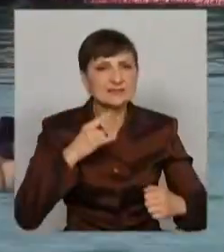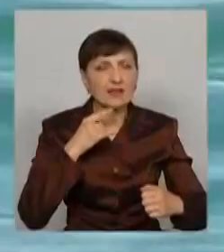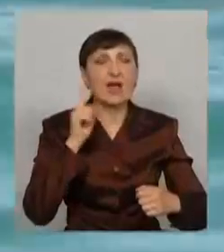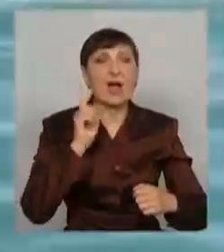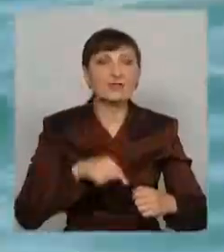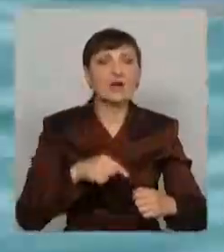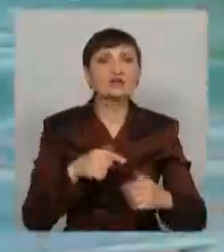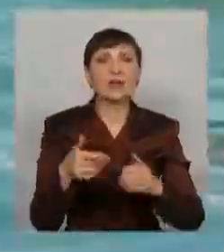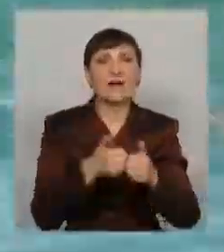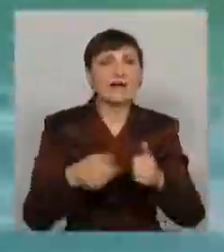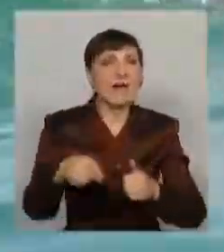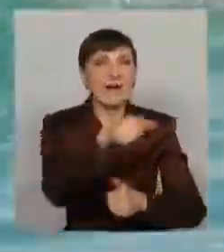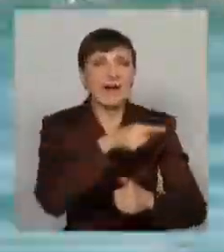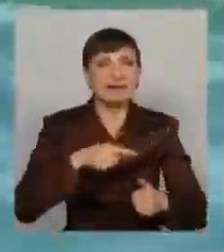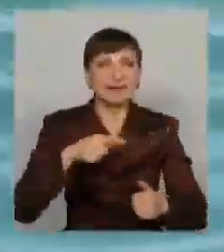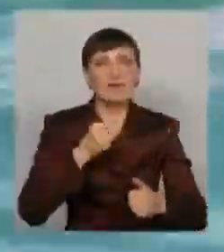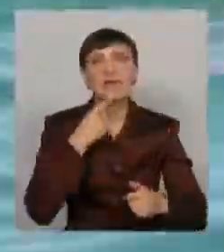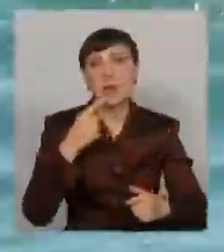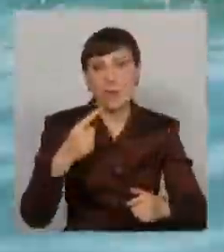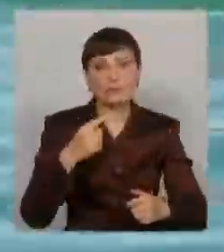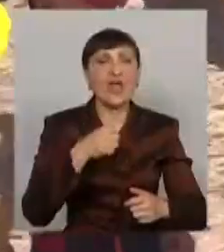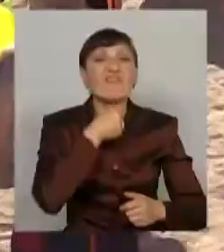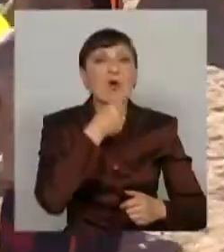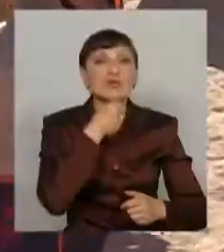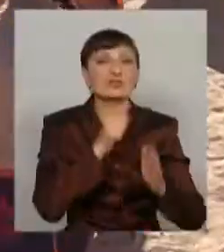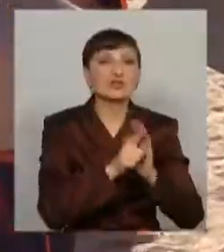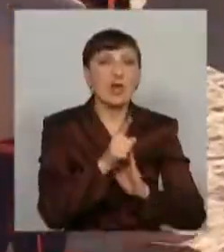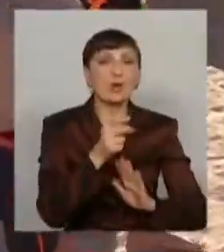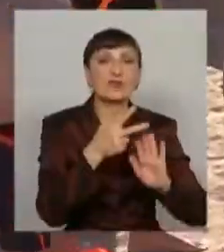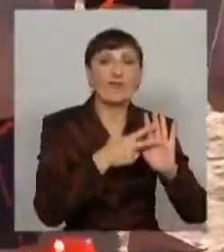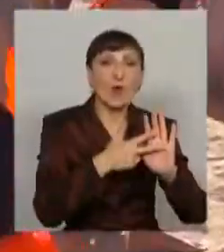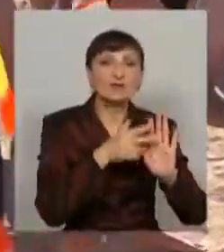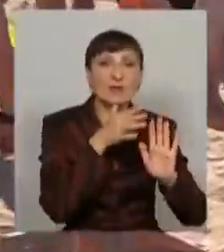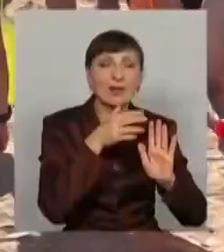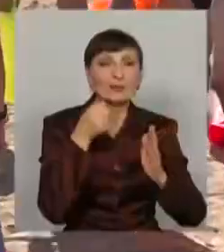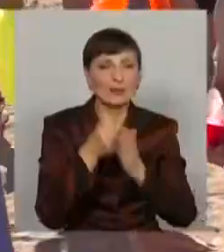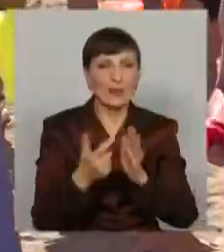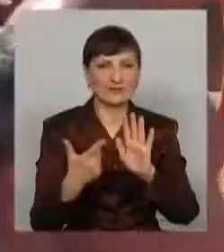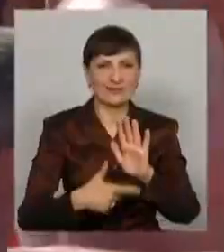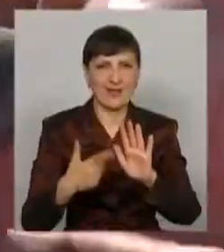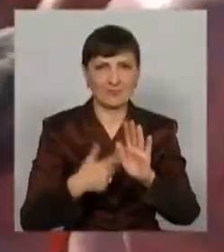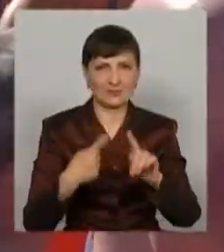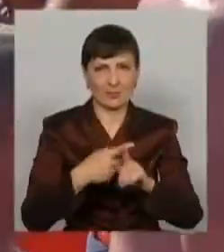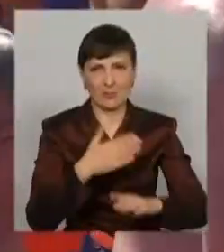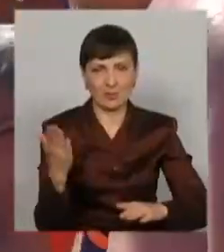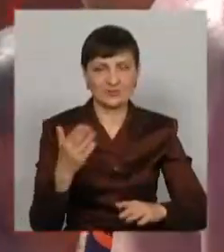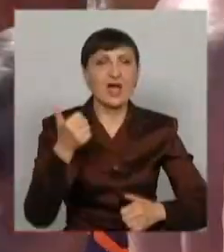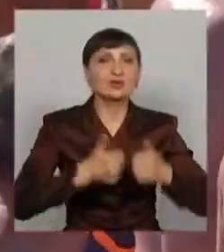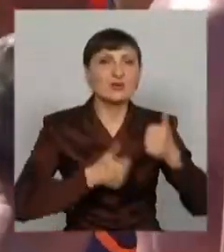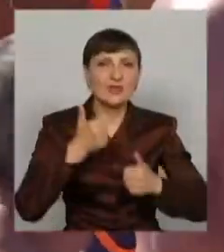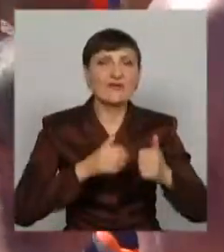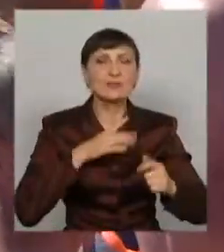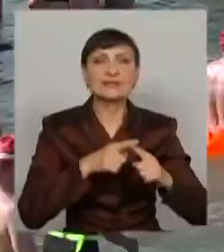также стран ближнего и дальнего зарубежья. Возраст участников начинается от 8 лет и достигает 70+. Соревнования